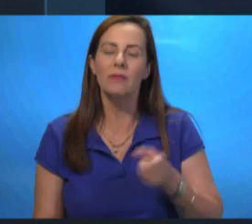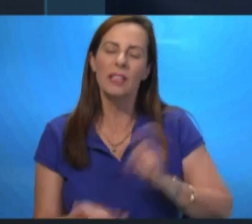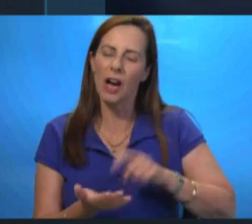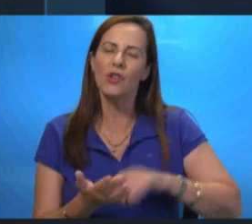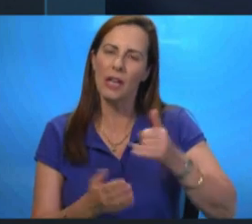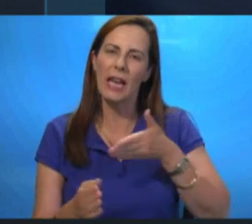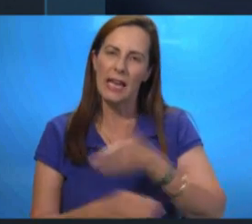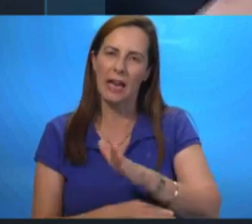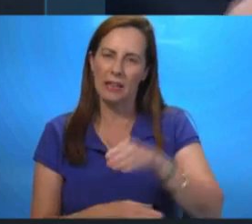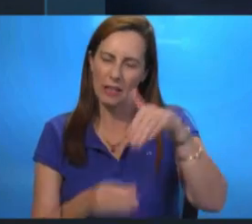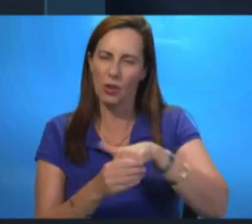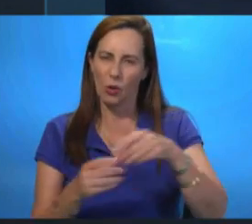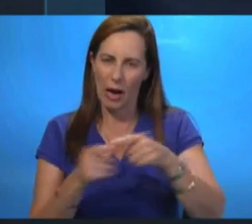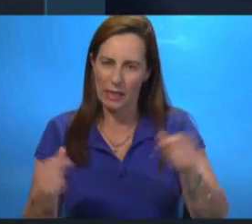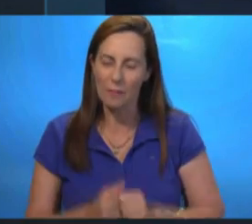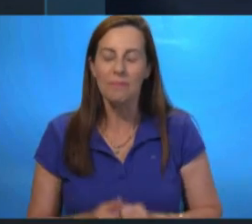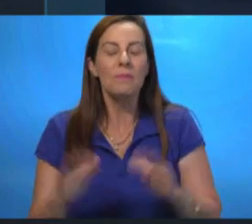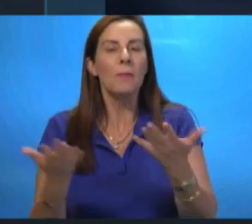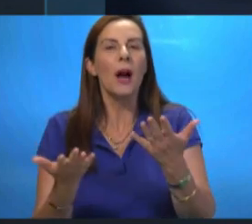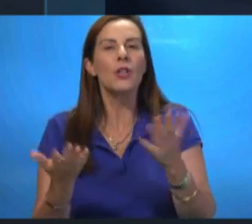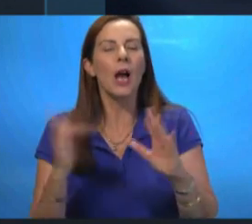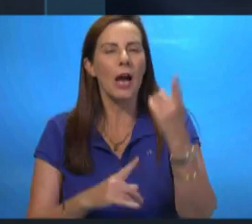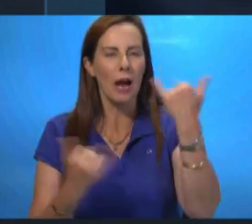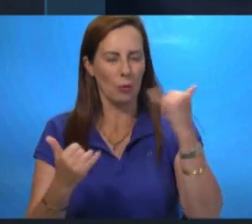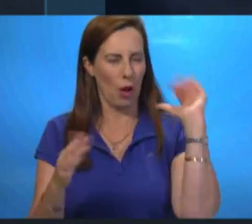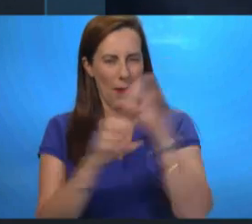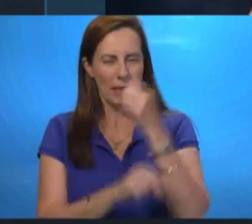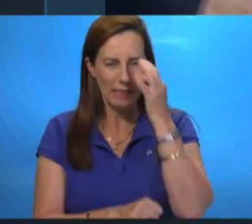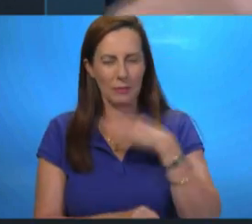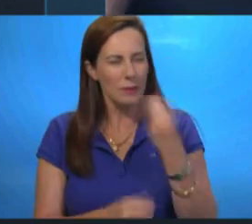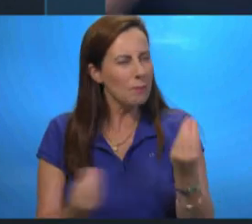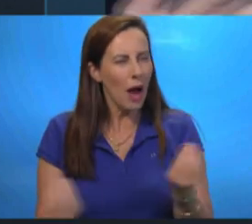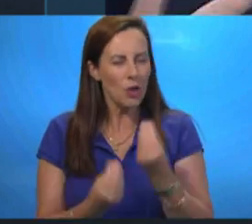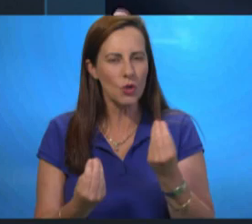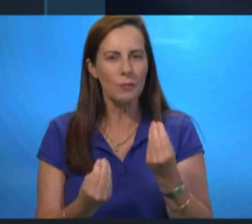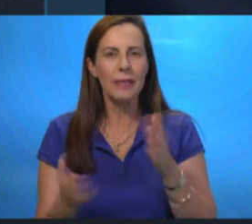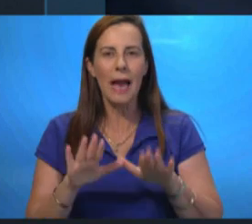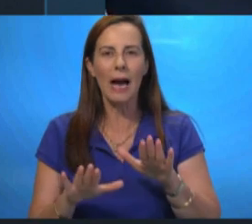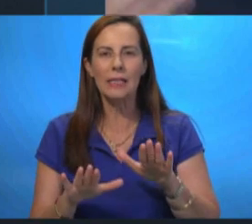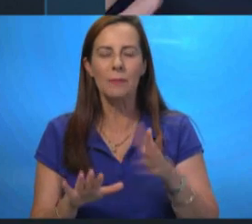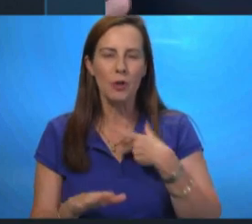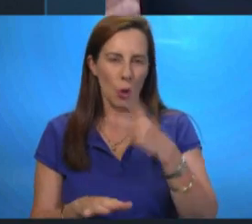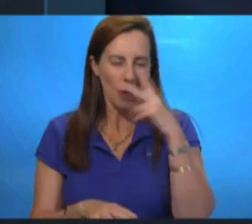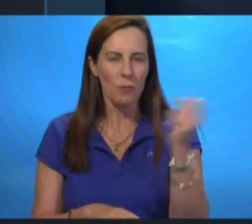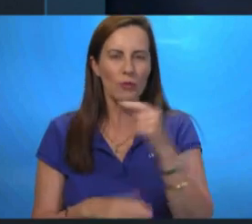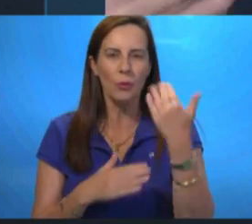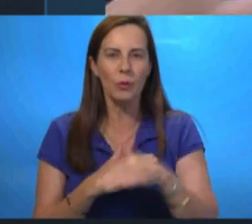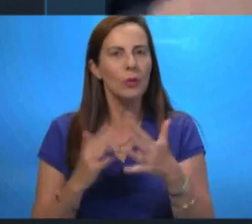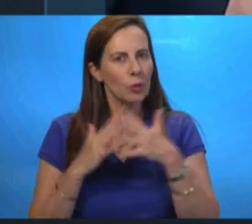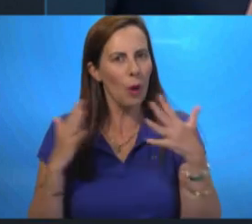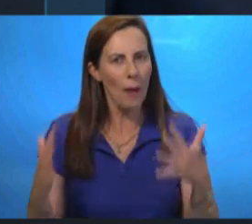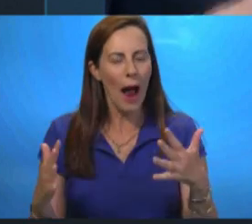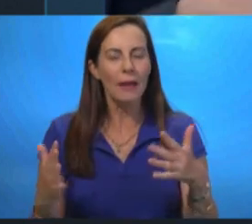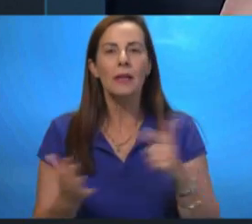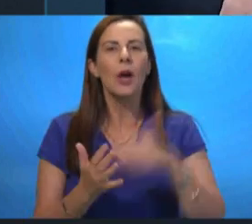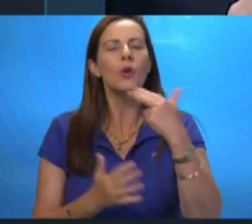להיכנס למבצע. מה שקרה הלילה, שימי לב, זה היה משהו יחסית למה שאנחנו רואים בשבועות האחרונים, דרמטי, כי היו